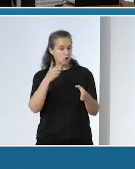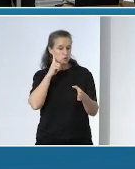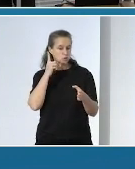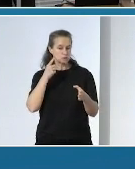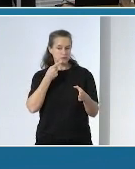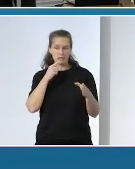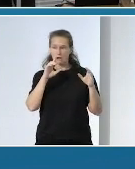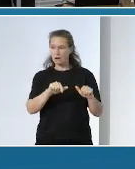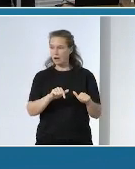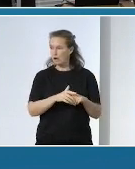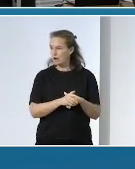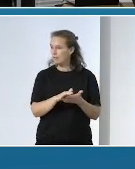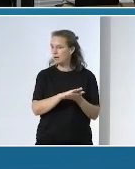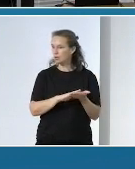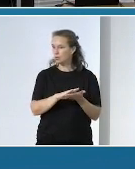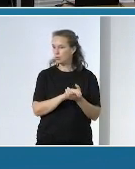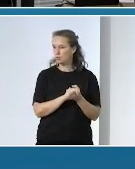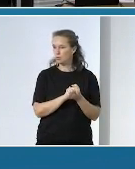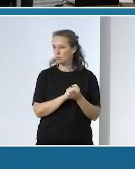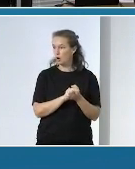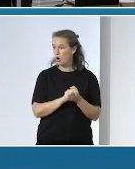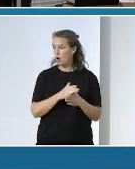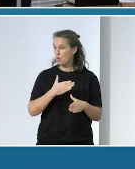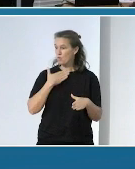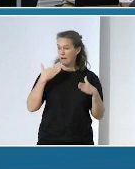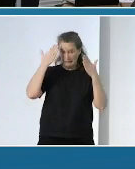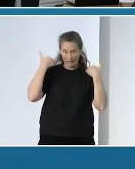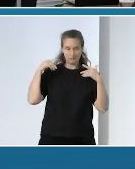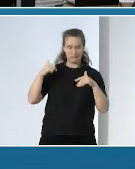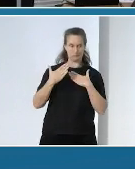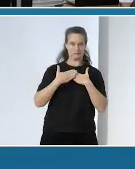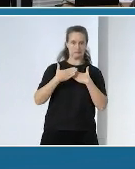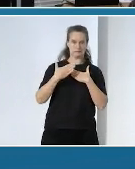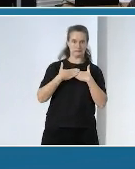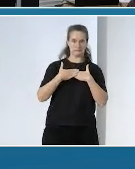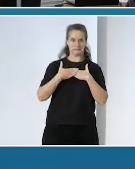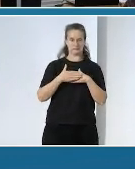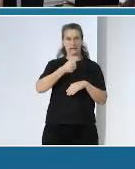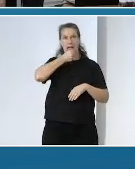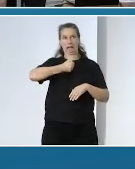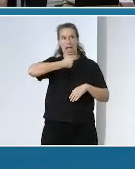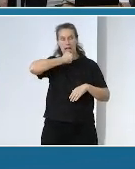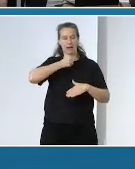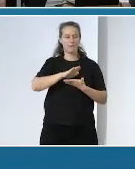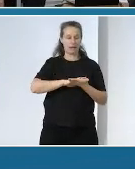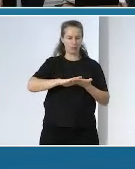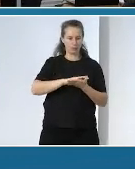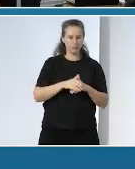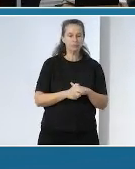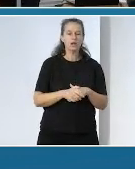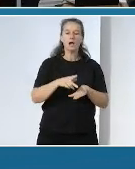surdité. Pardon. Heureusement que Camille est là pour rappeler à l'ordre.